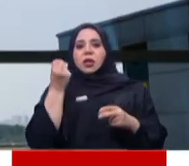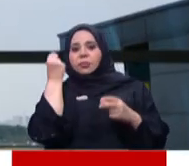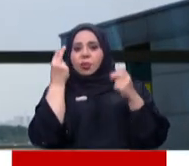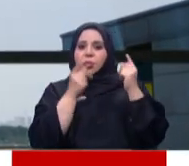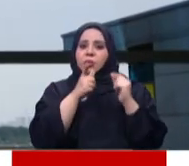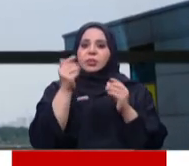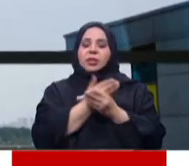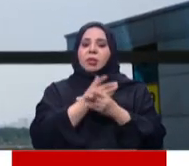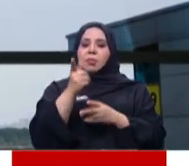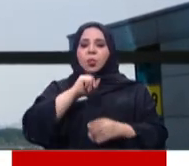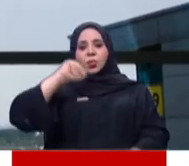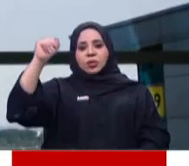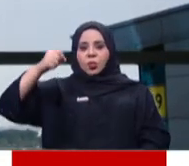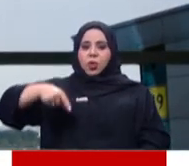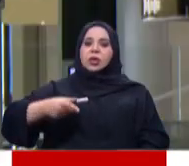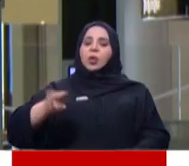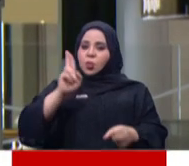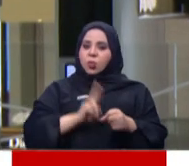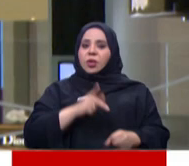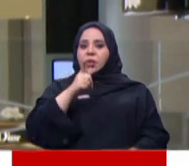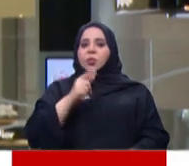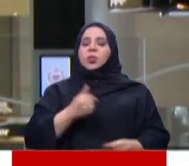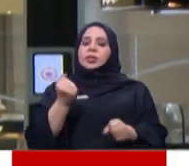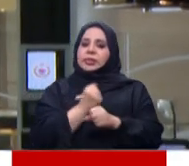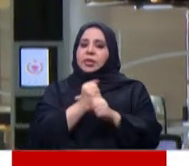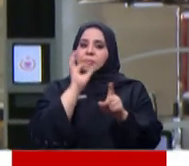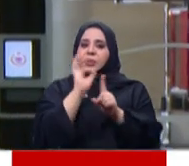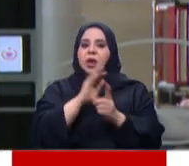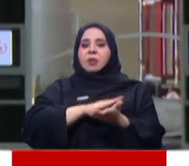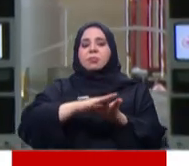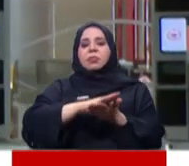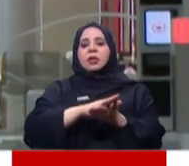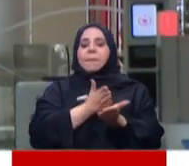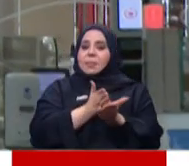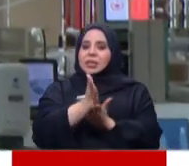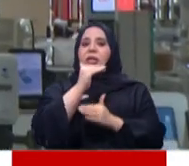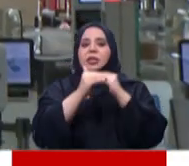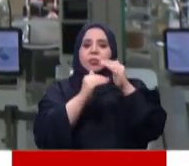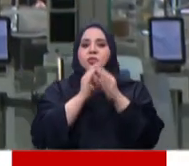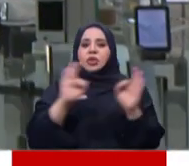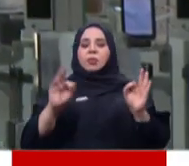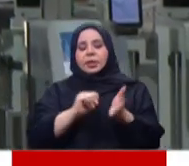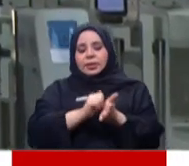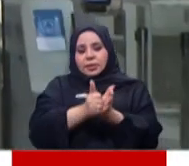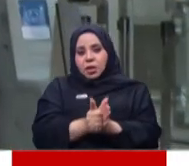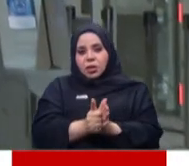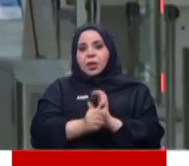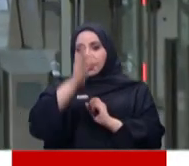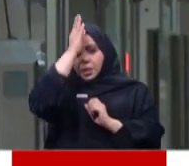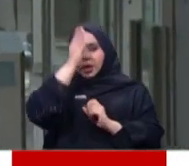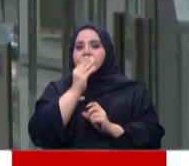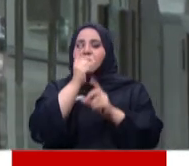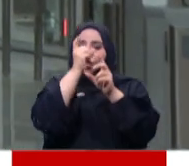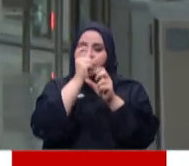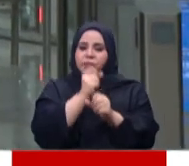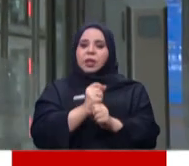من أجل الوطن والمواطن، بما يحقق أهداف المسيرة التنموية الشاملة بقيادة حضرة صاحب الجلالة الملك